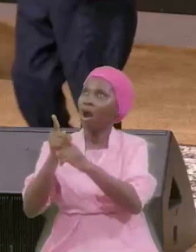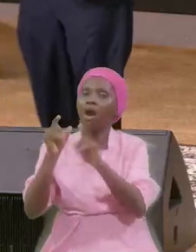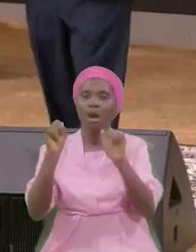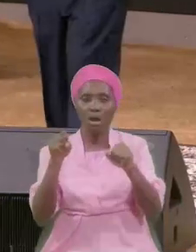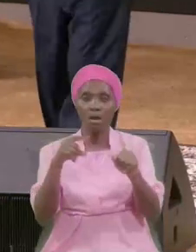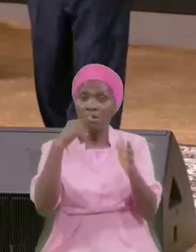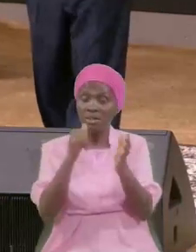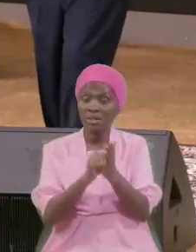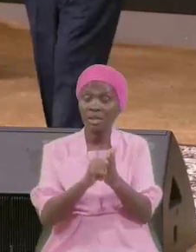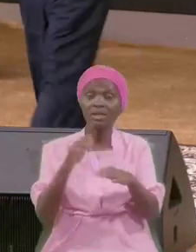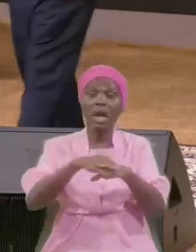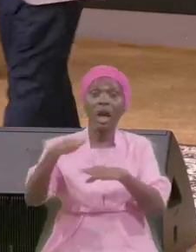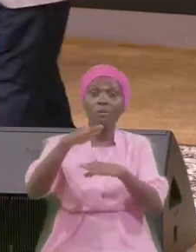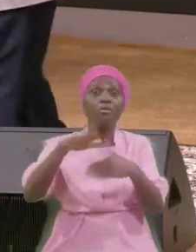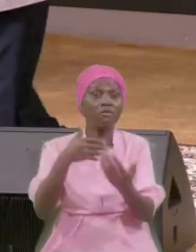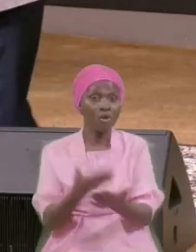il dit,